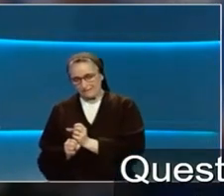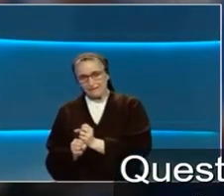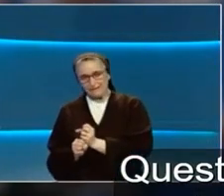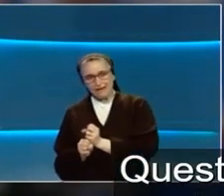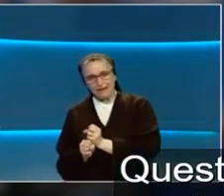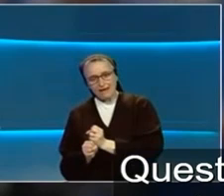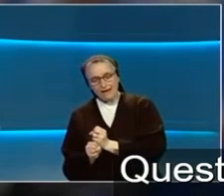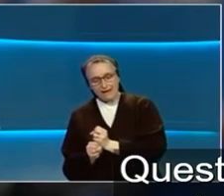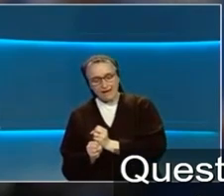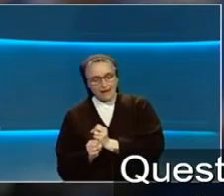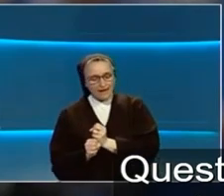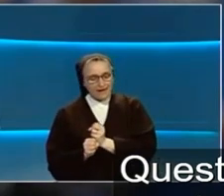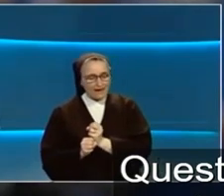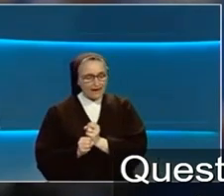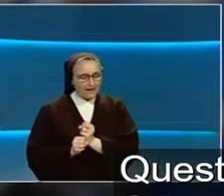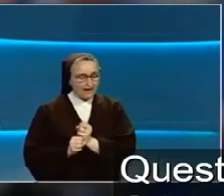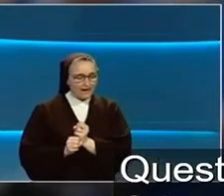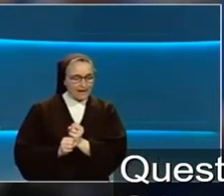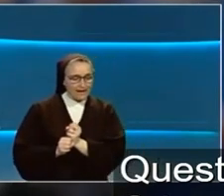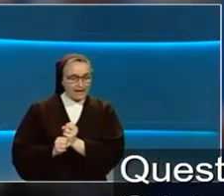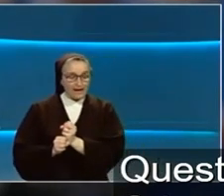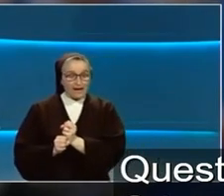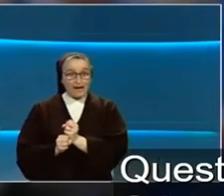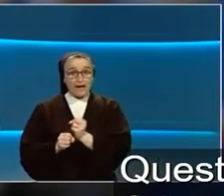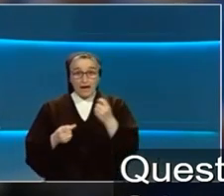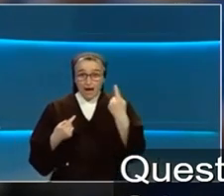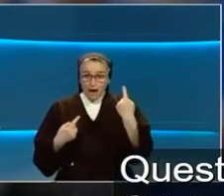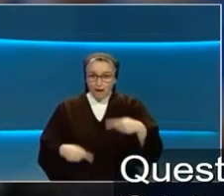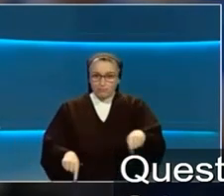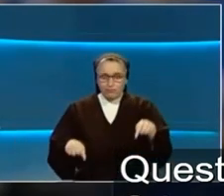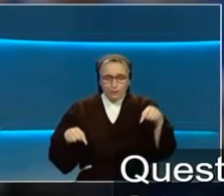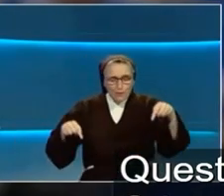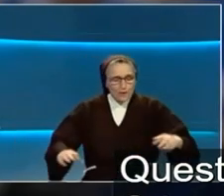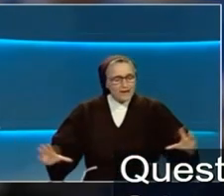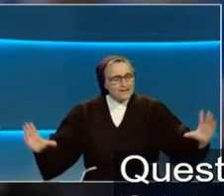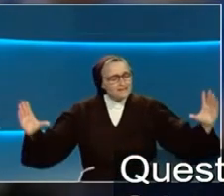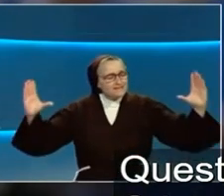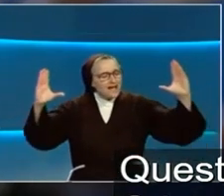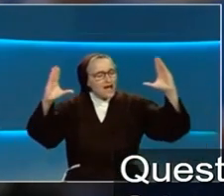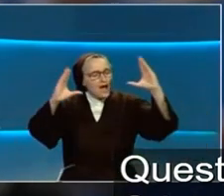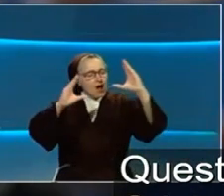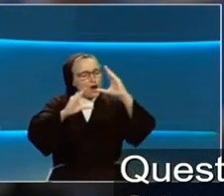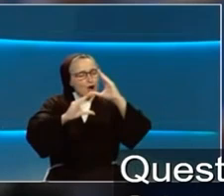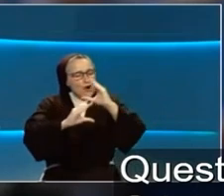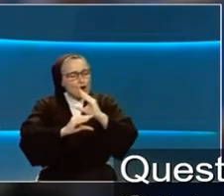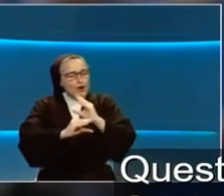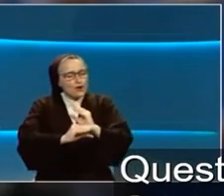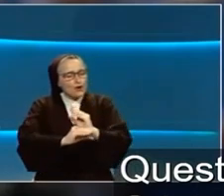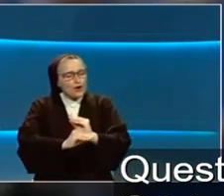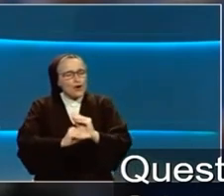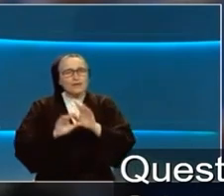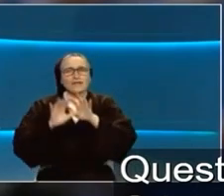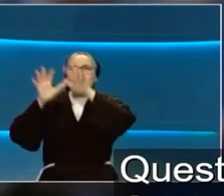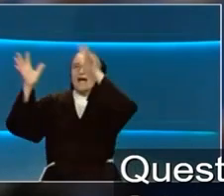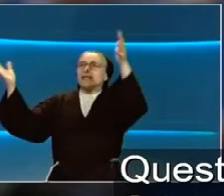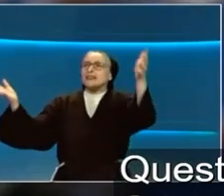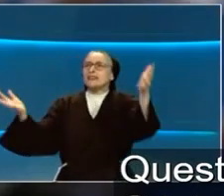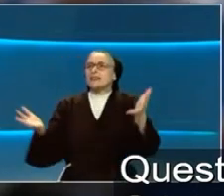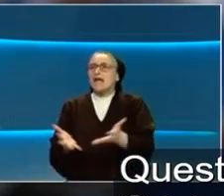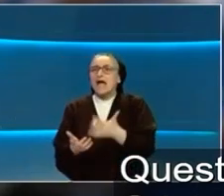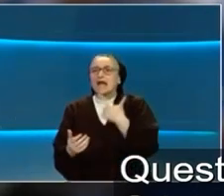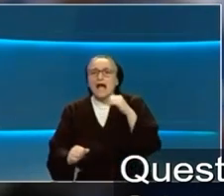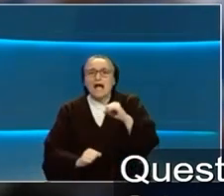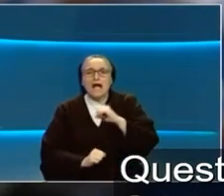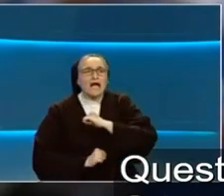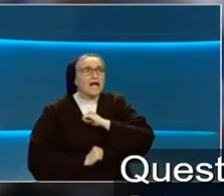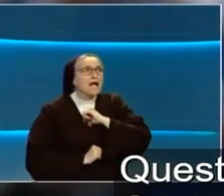purgavit. Hec nox est, queve hodie per universum